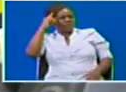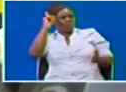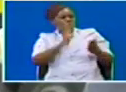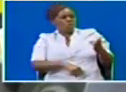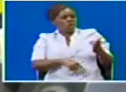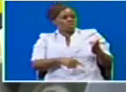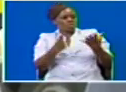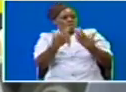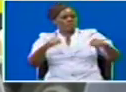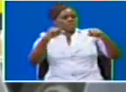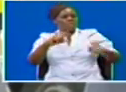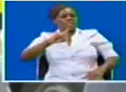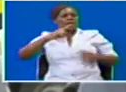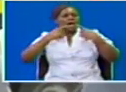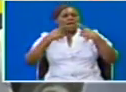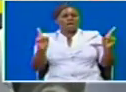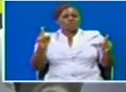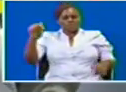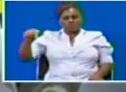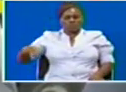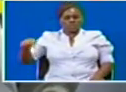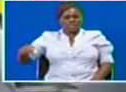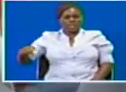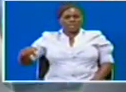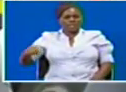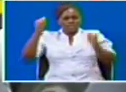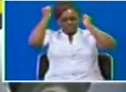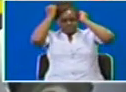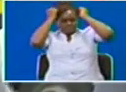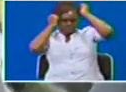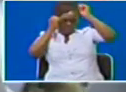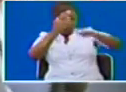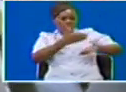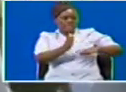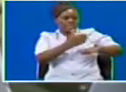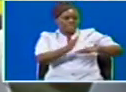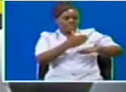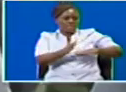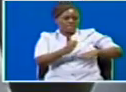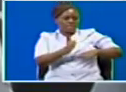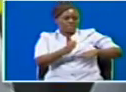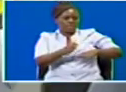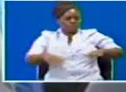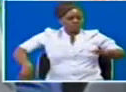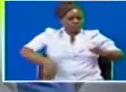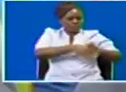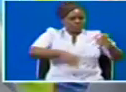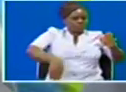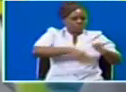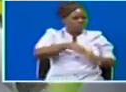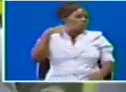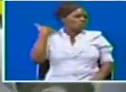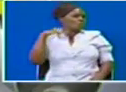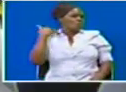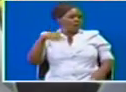hatua ya Rais ambayo amechukua mapema leo kwamba jeshi watahitajika pakubwa kuenda kuwafurusha labda wale wezi wa